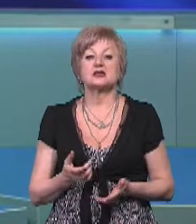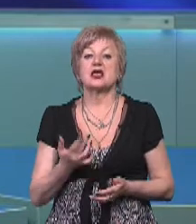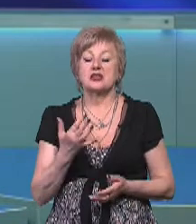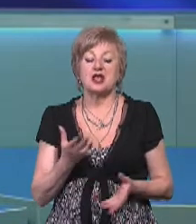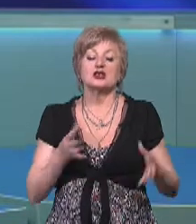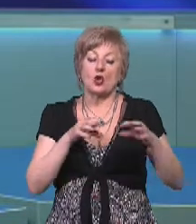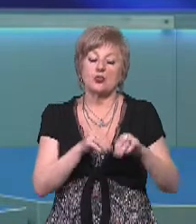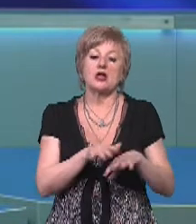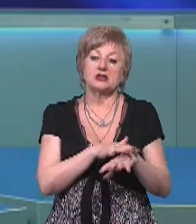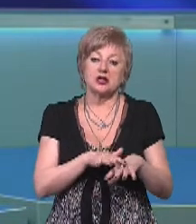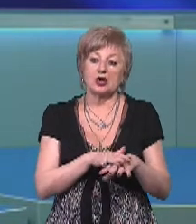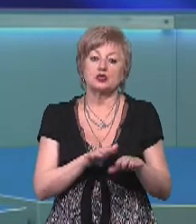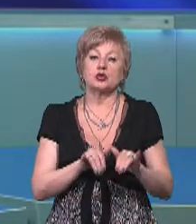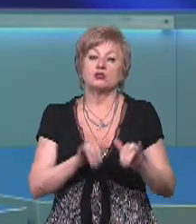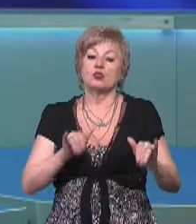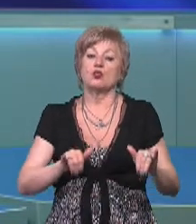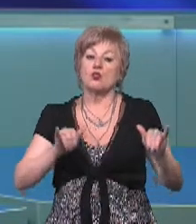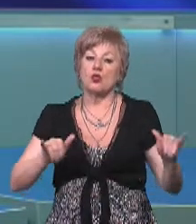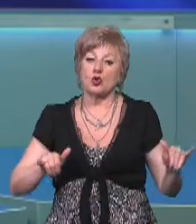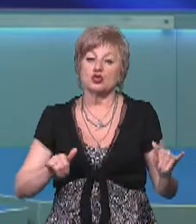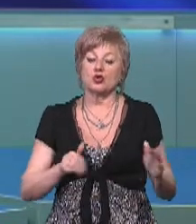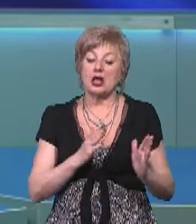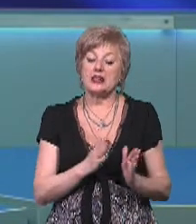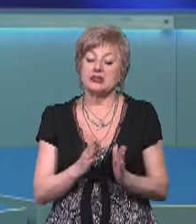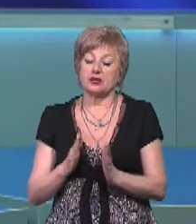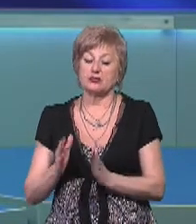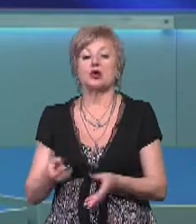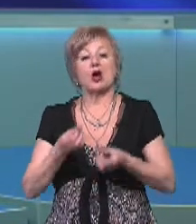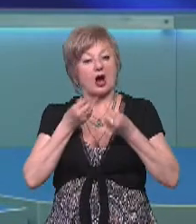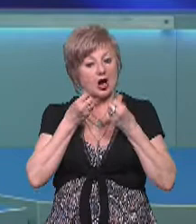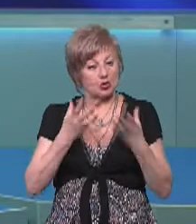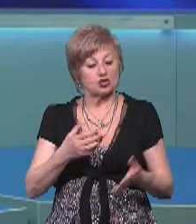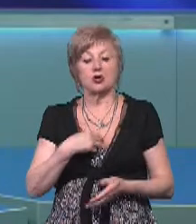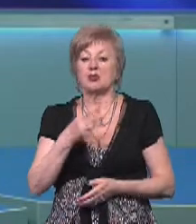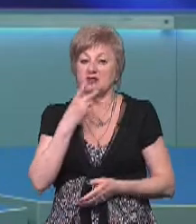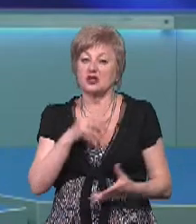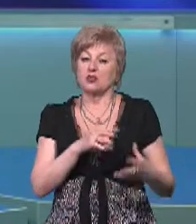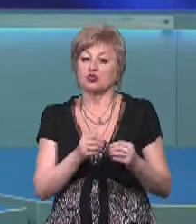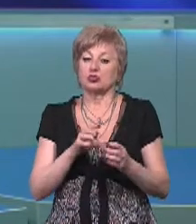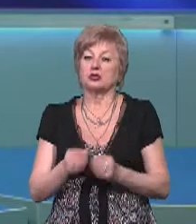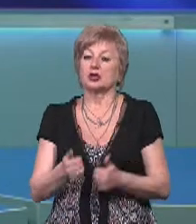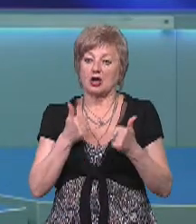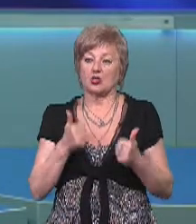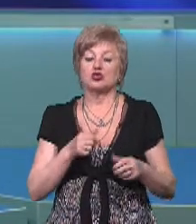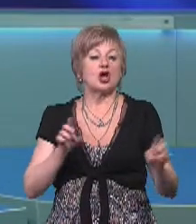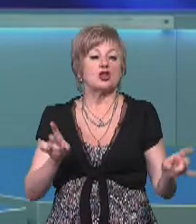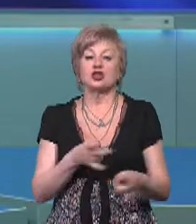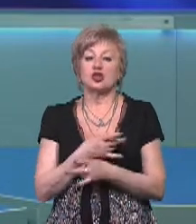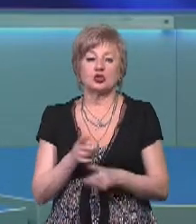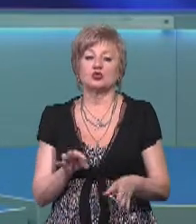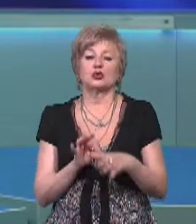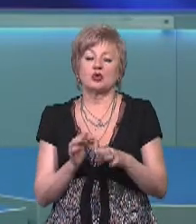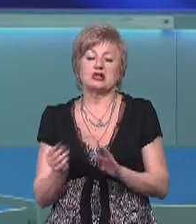об'єднаних територіальних громад збільшується, динаміка, вона позитивна. Ми бачимо, що вже не треба проводити якісь